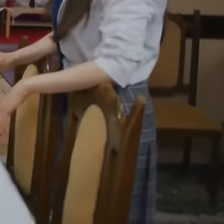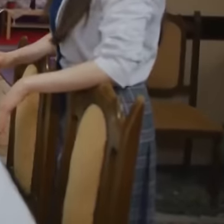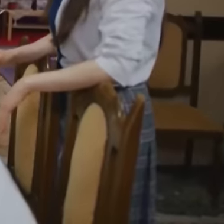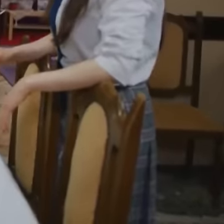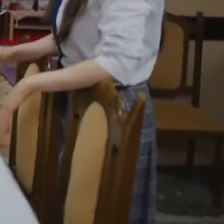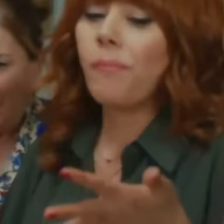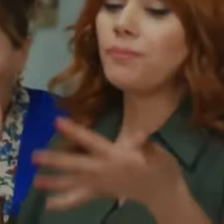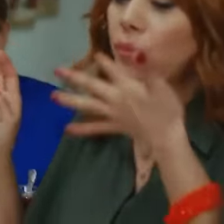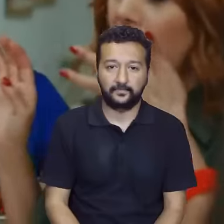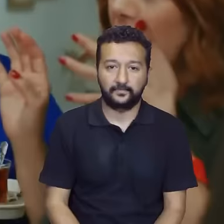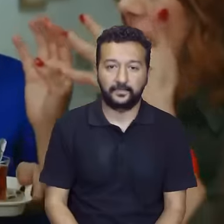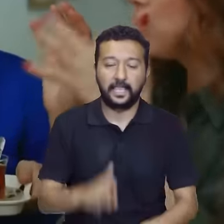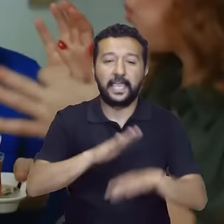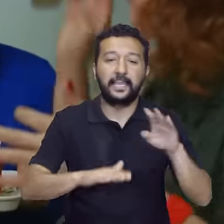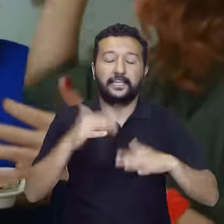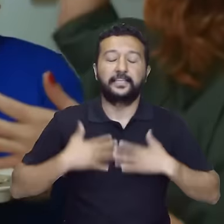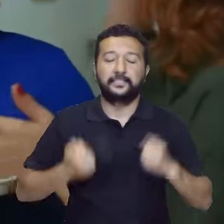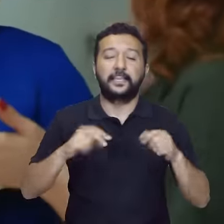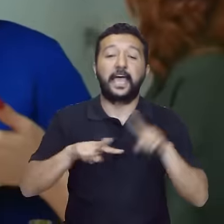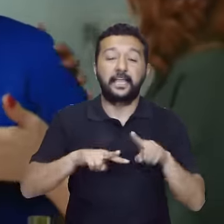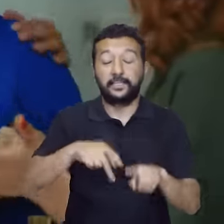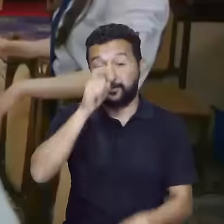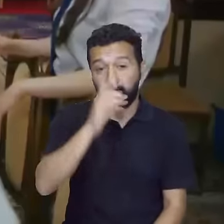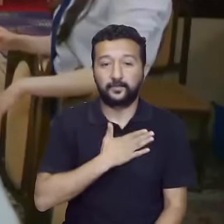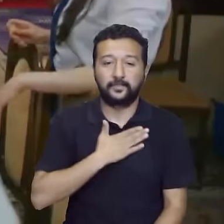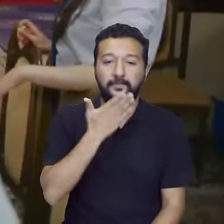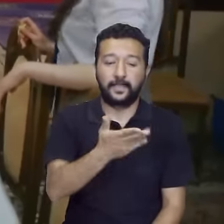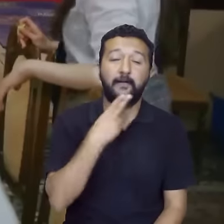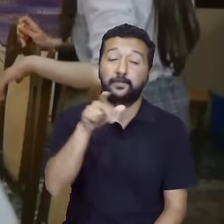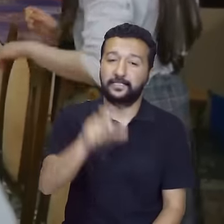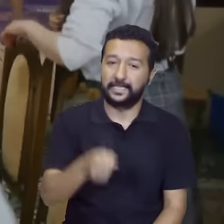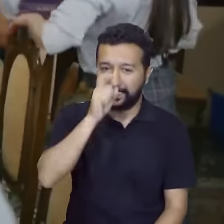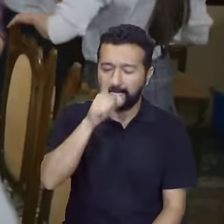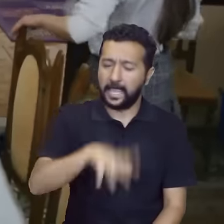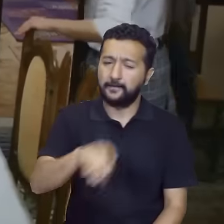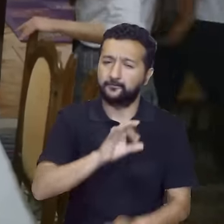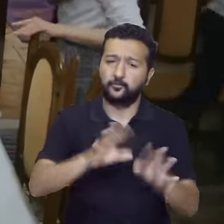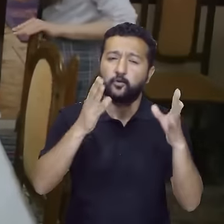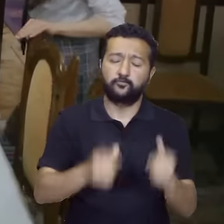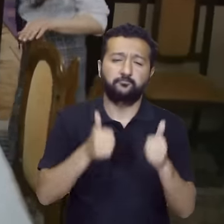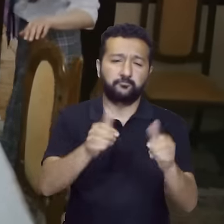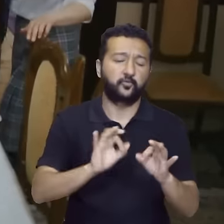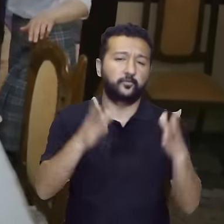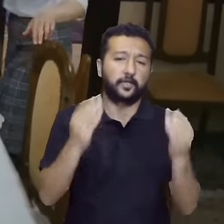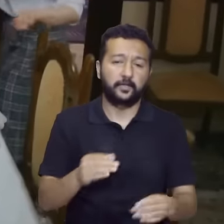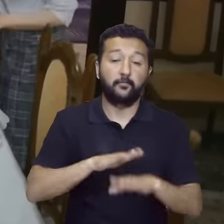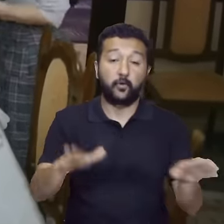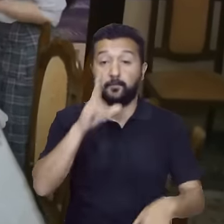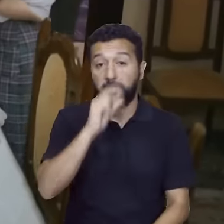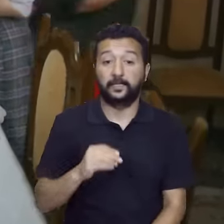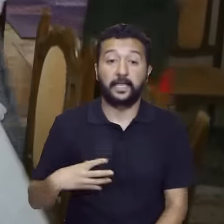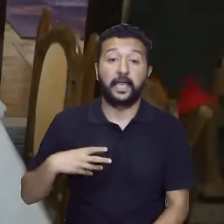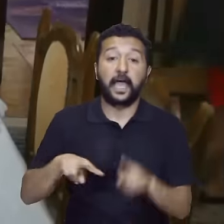Adile çayları getirdi. Eline sağlık Adile Sultan. Ay ablaların ablası, her şey çok güzel olmuş. Her şey, hele böreğe